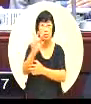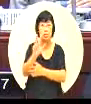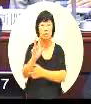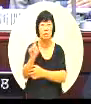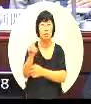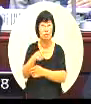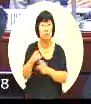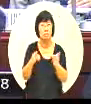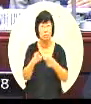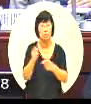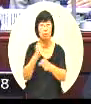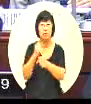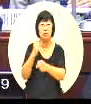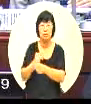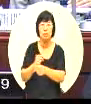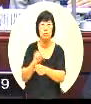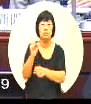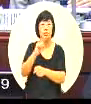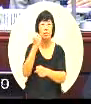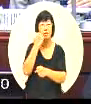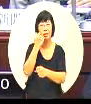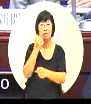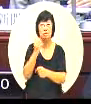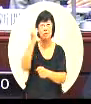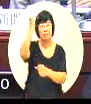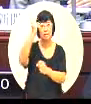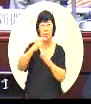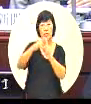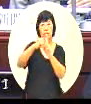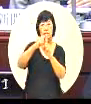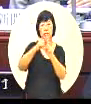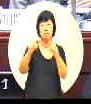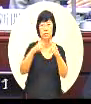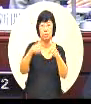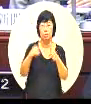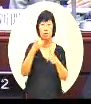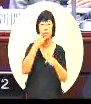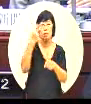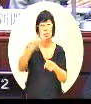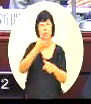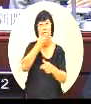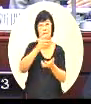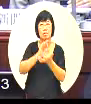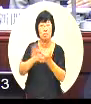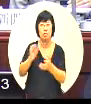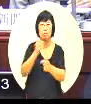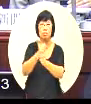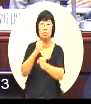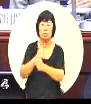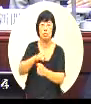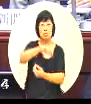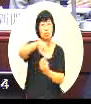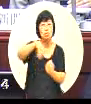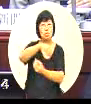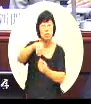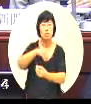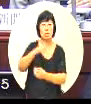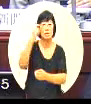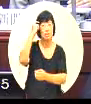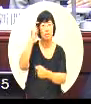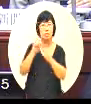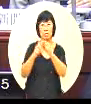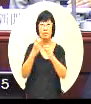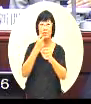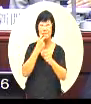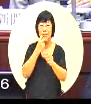什么样的一个高质化以后再利用啊？这个部分我想我们都愿意跟中央的经济部在